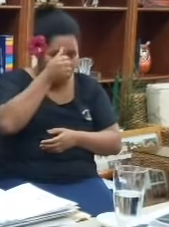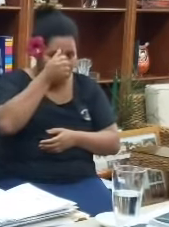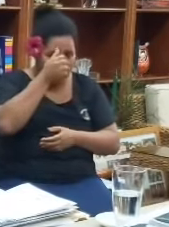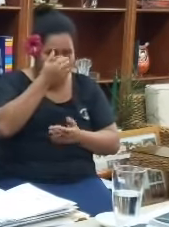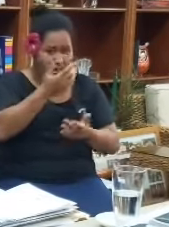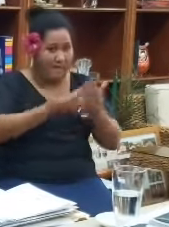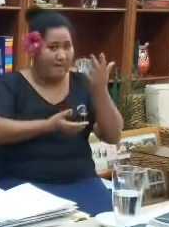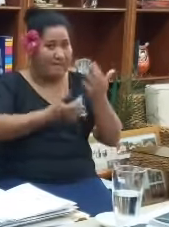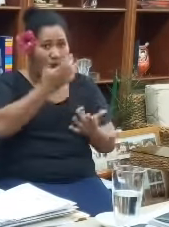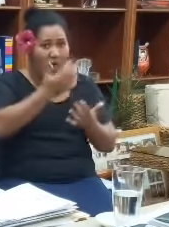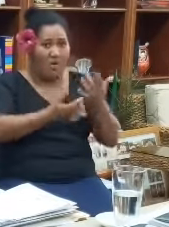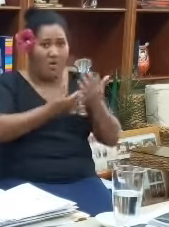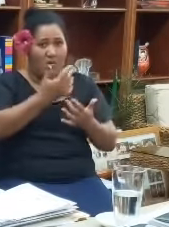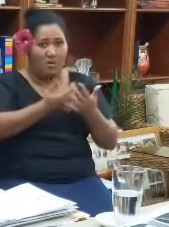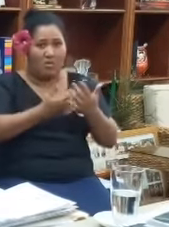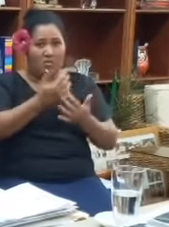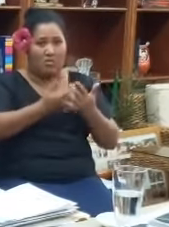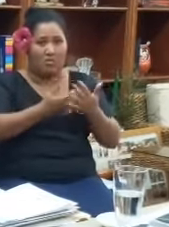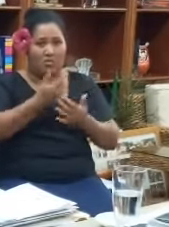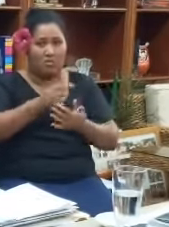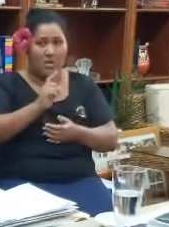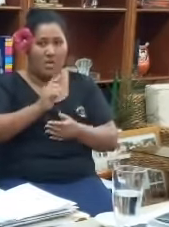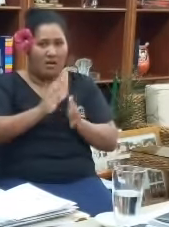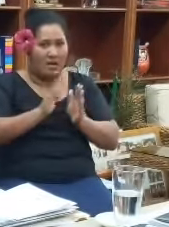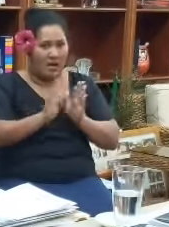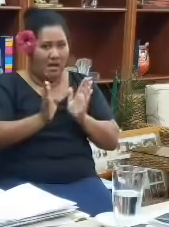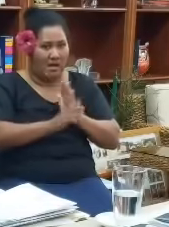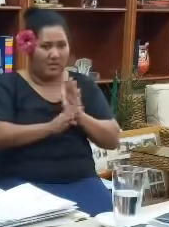la e avu i fala fia.